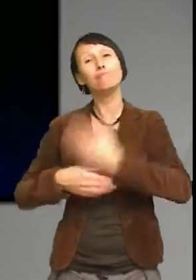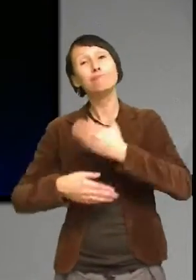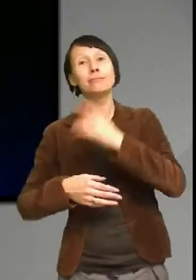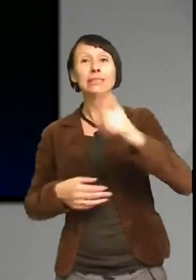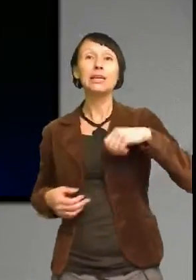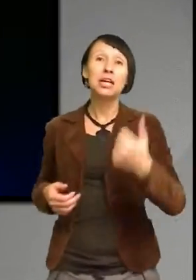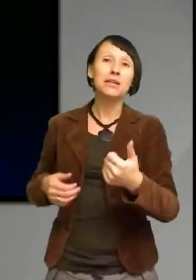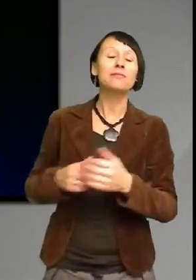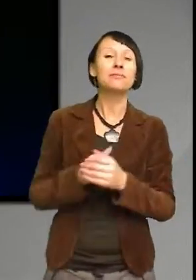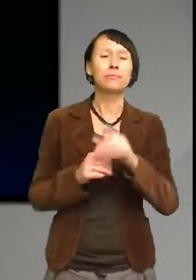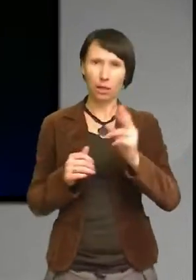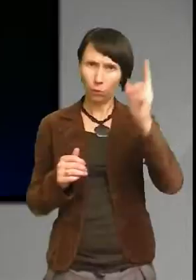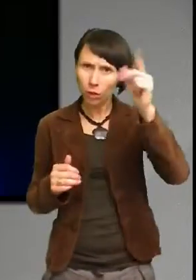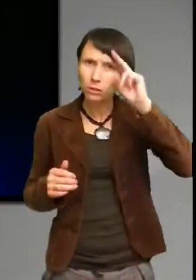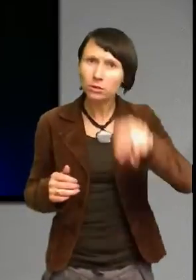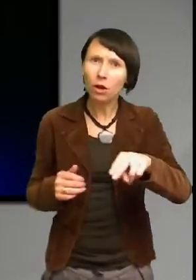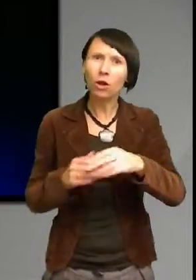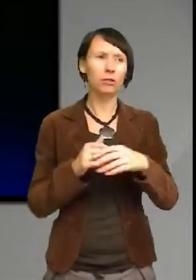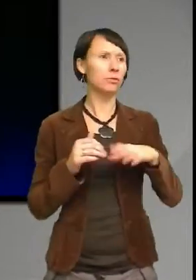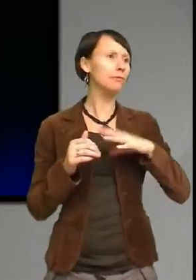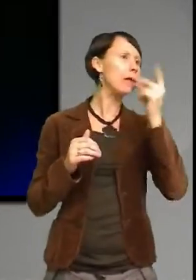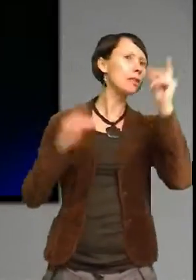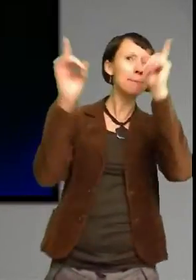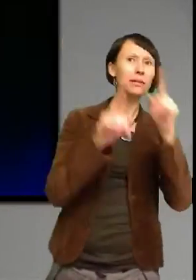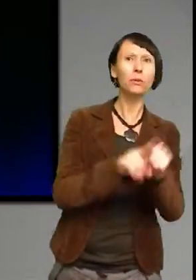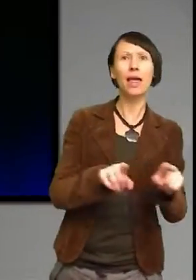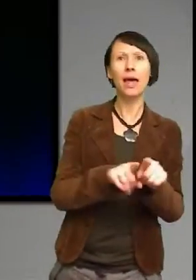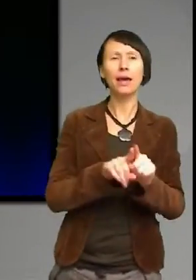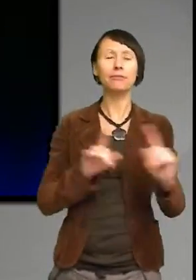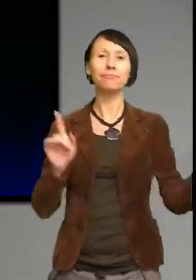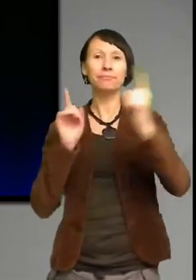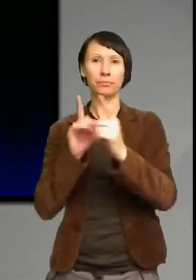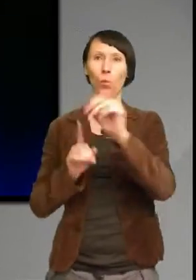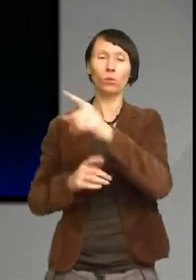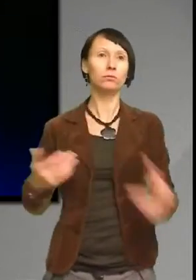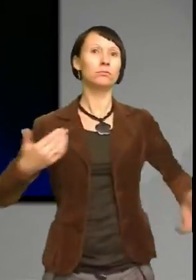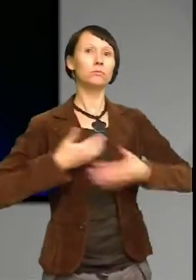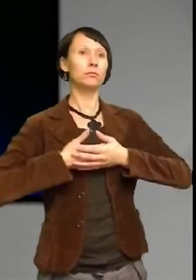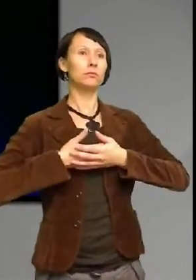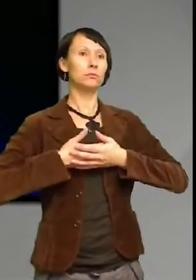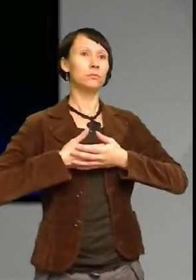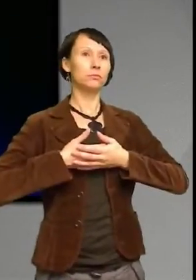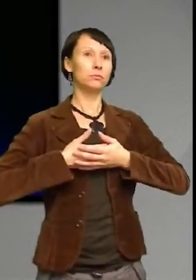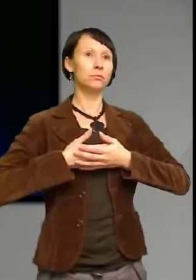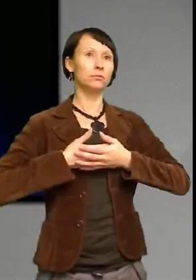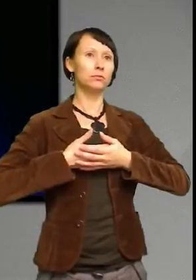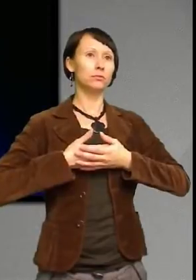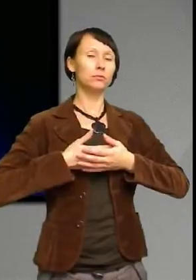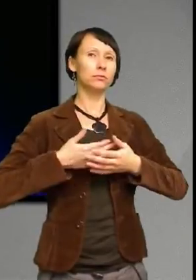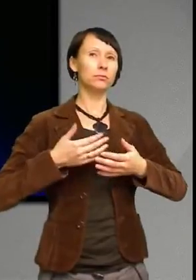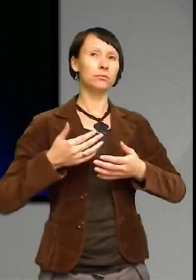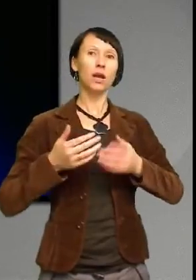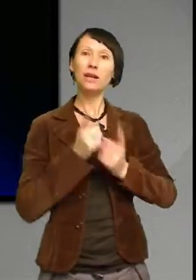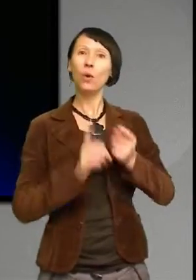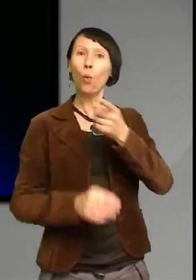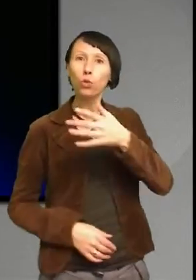Men så fort vi kommer ut på stan eller så och det är lite folk i närheten. Då stänger hon sig som en musla. Och om hon tycker att jag gör